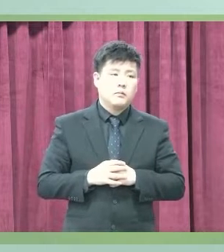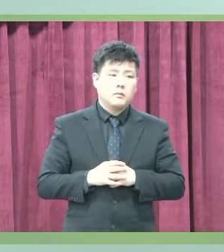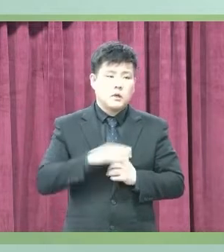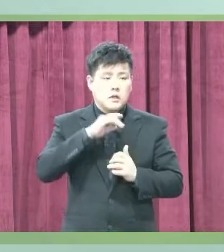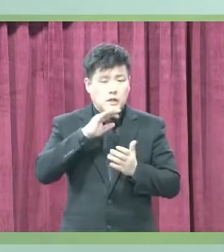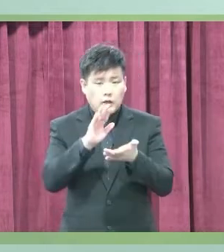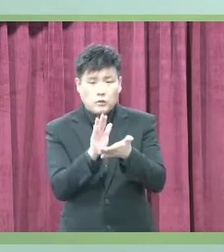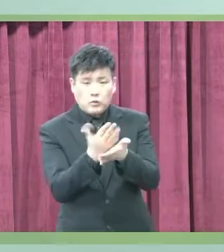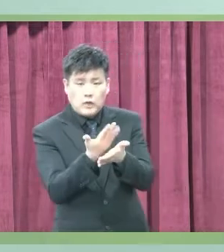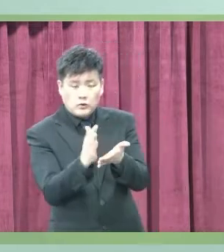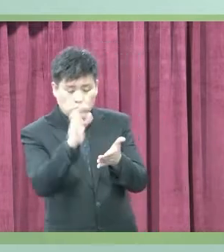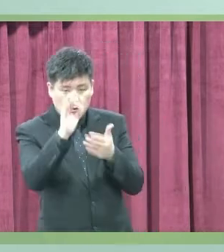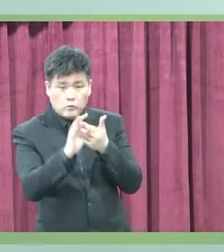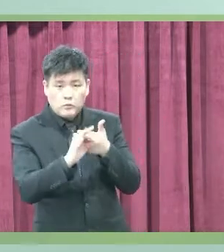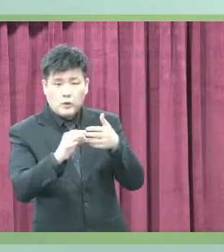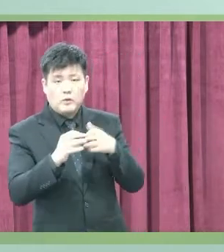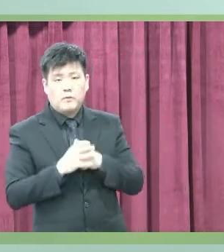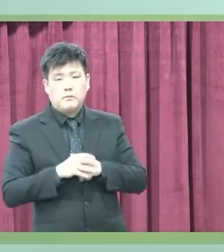연령대별을 보면 장애인이